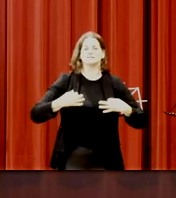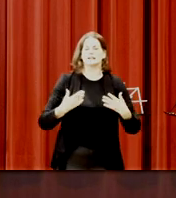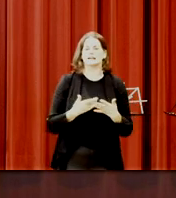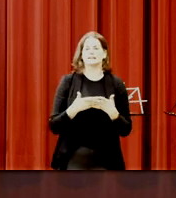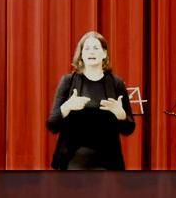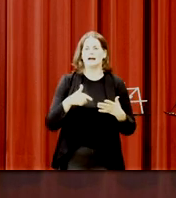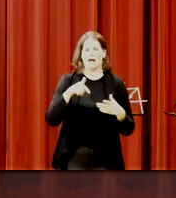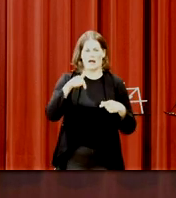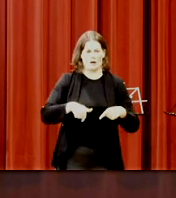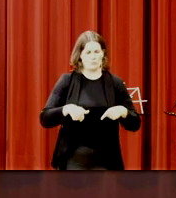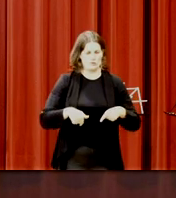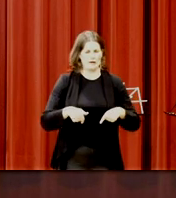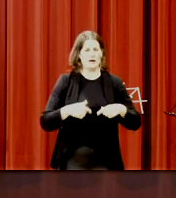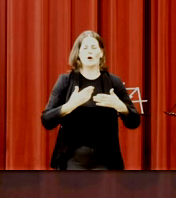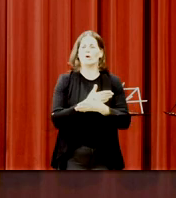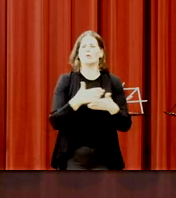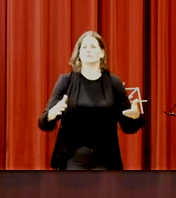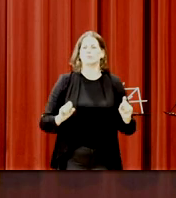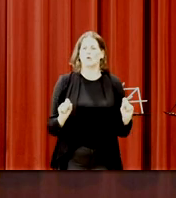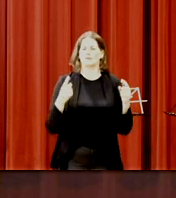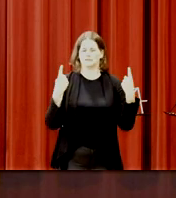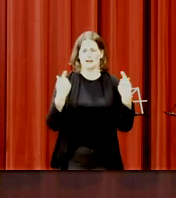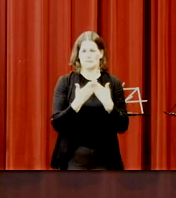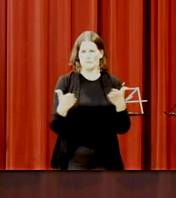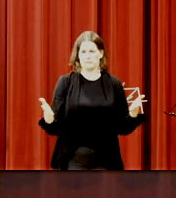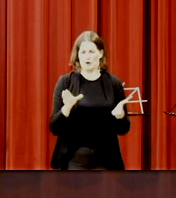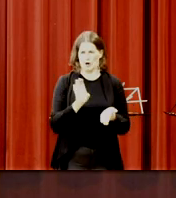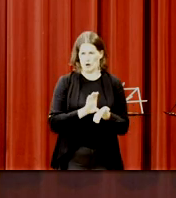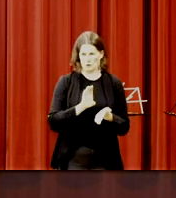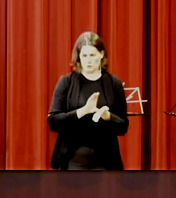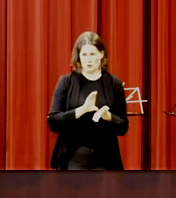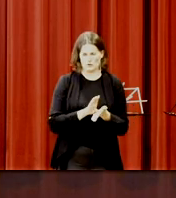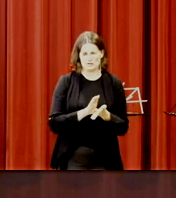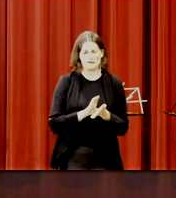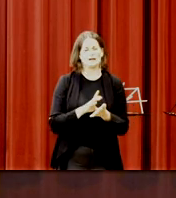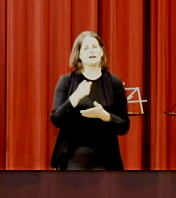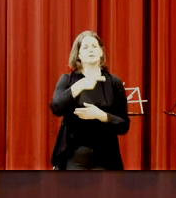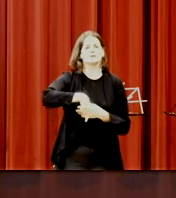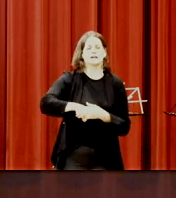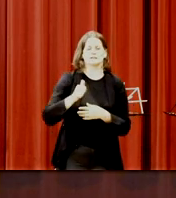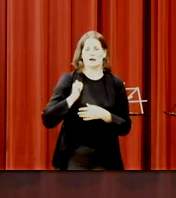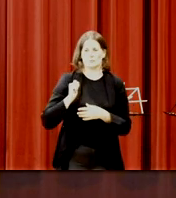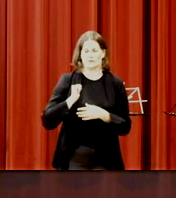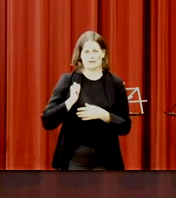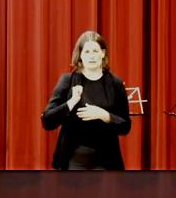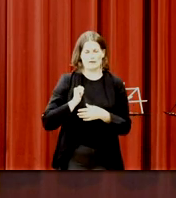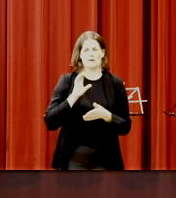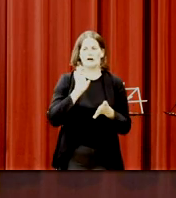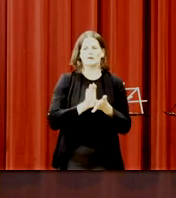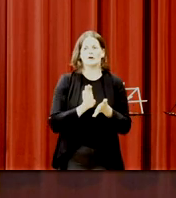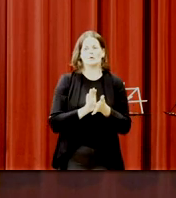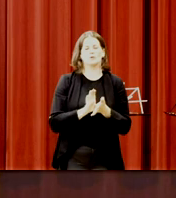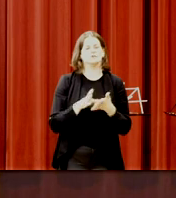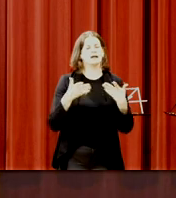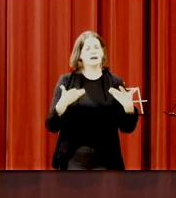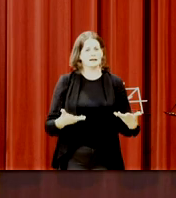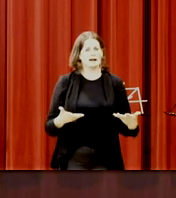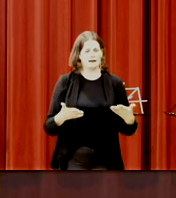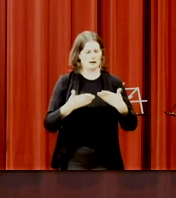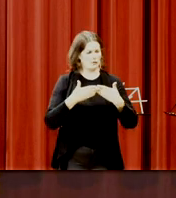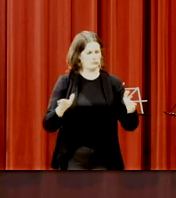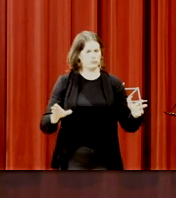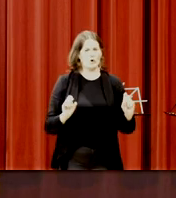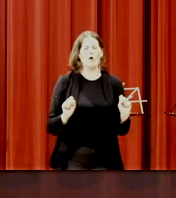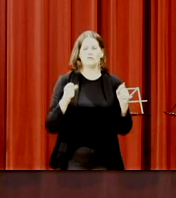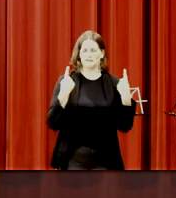que ara encetem oficialment, totes les oportunitats que ens planteja. Que les sapiguem viure, que la sapiguem